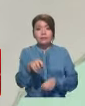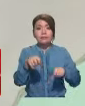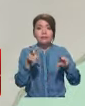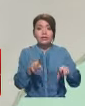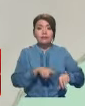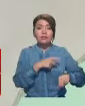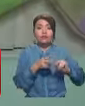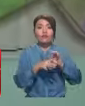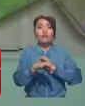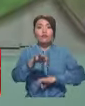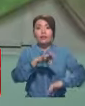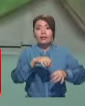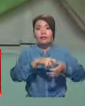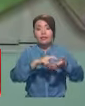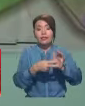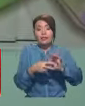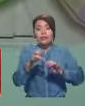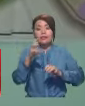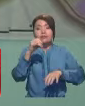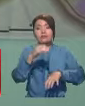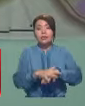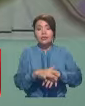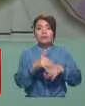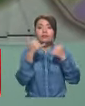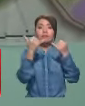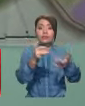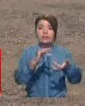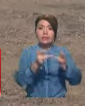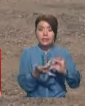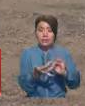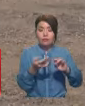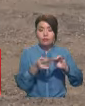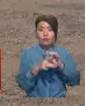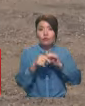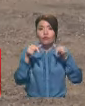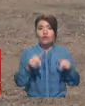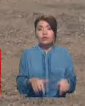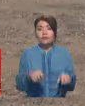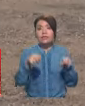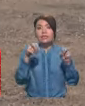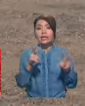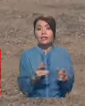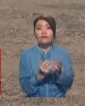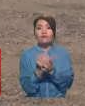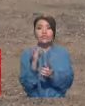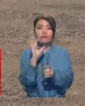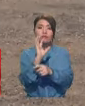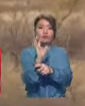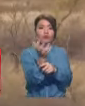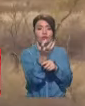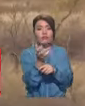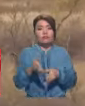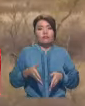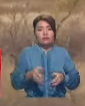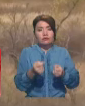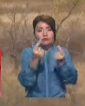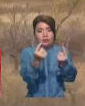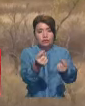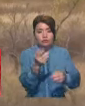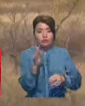план реализации национального проекта «Доступный интернет». По нему решено установить специальные вышки вдоль трасс нового региона